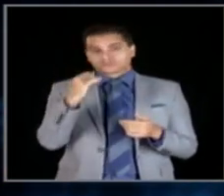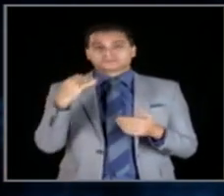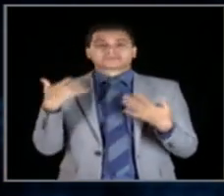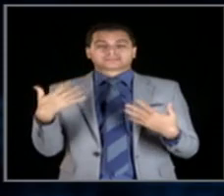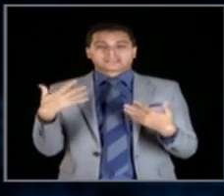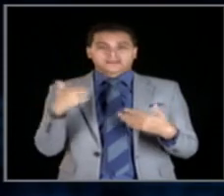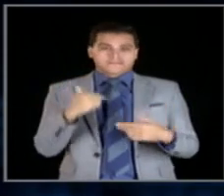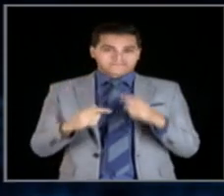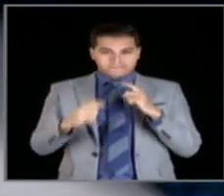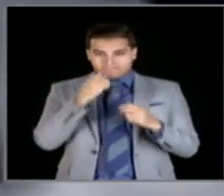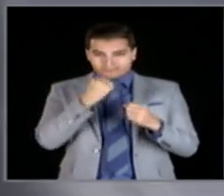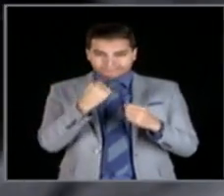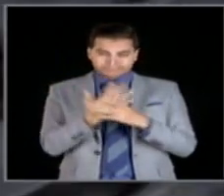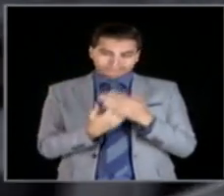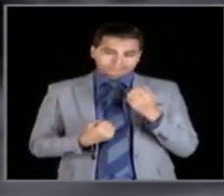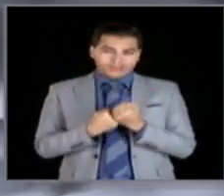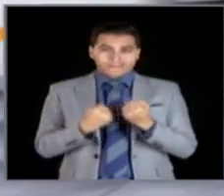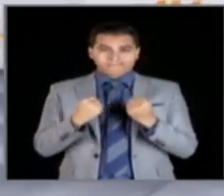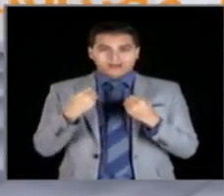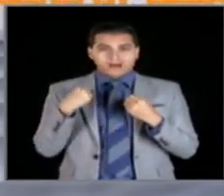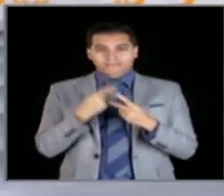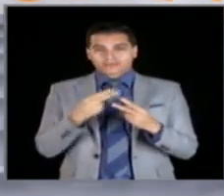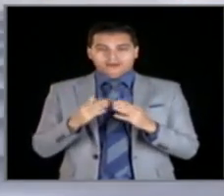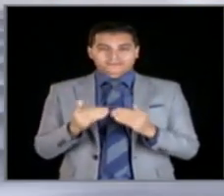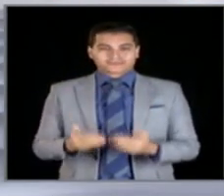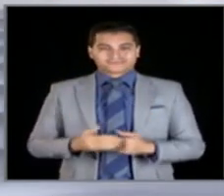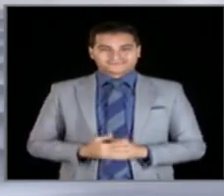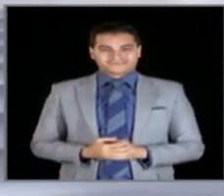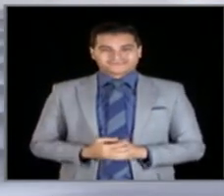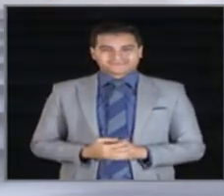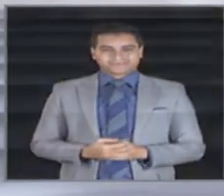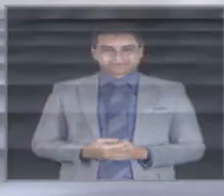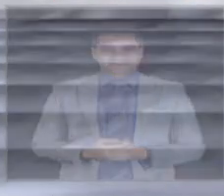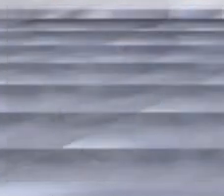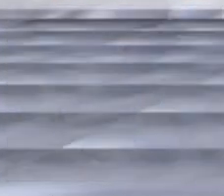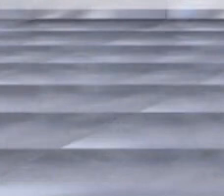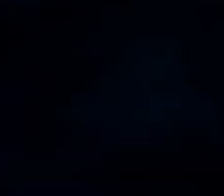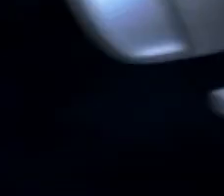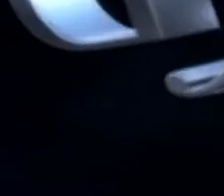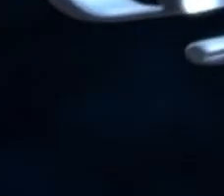217500 جنيه في خزنة البنك الأهلي لرعاية أبطال مصر الرياضيين.